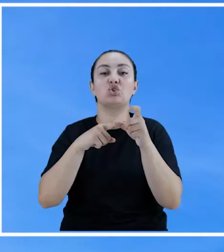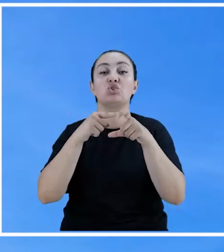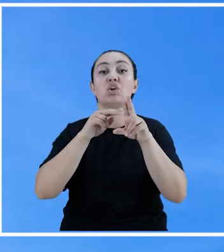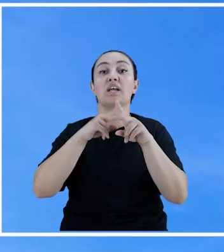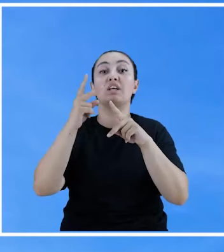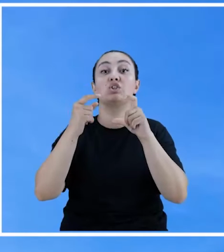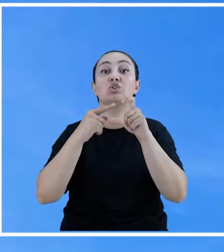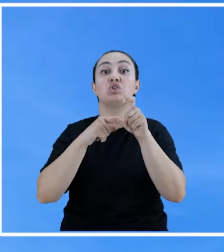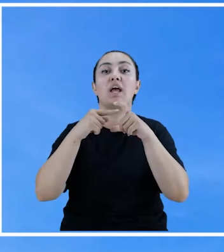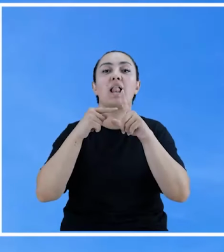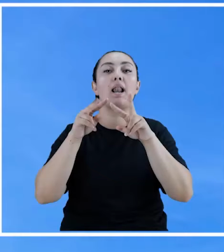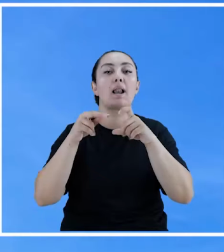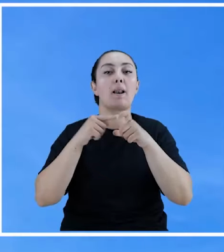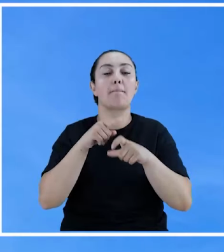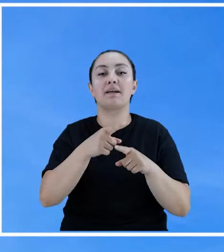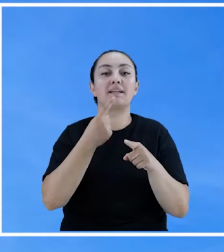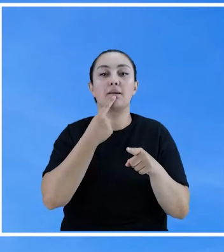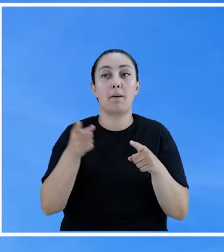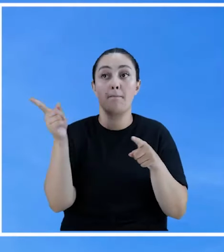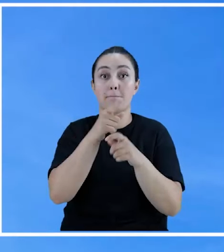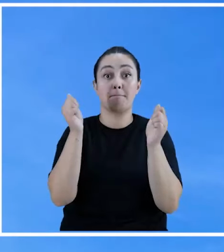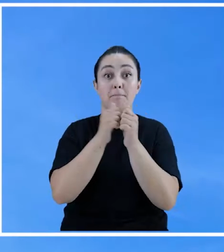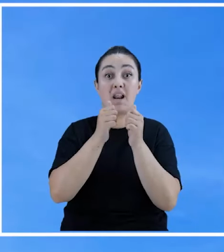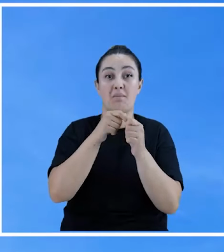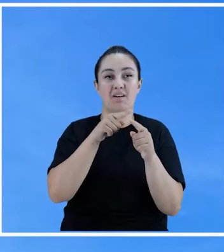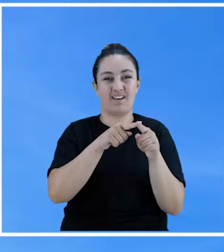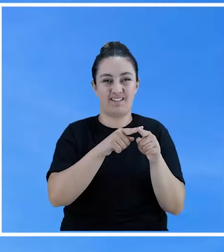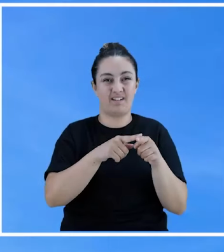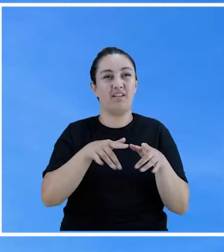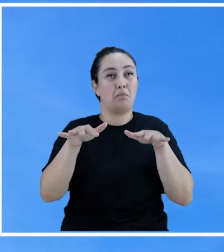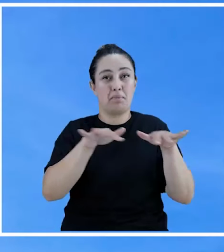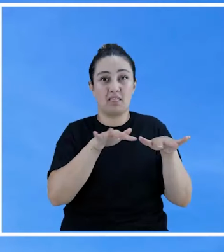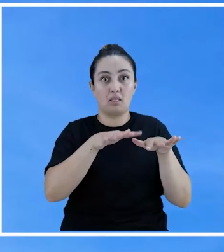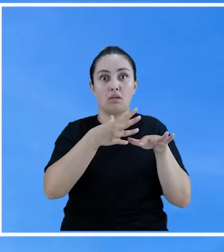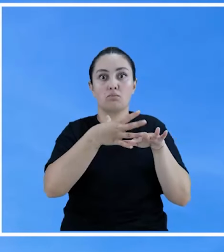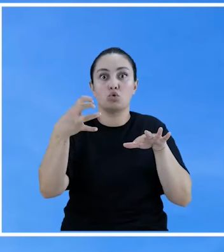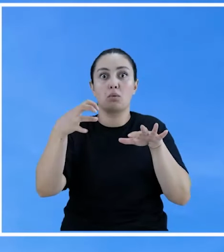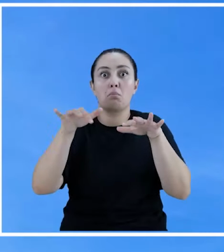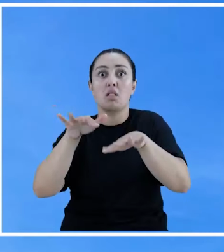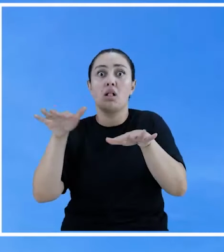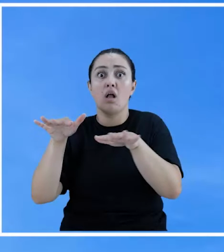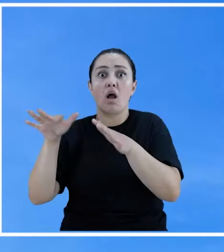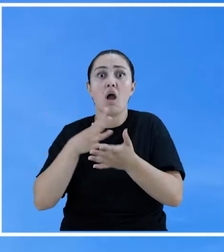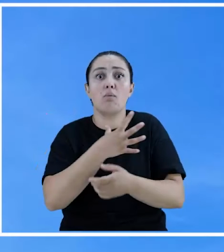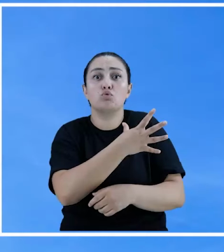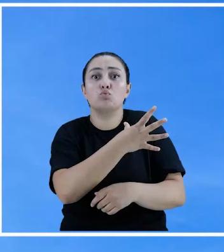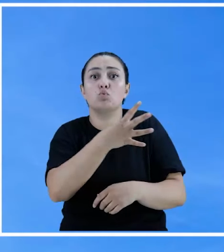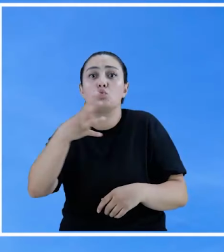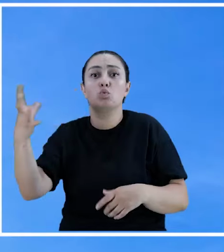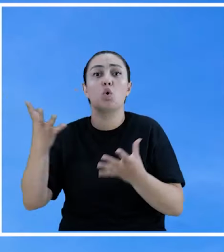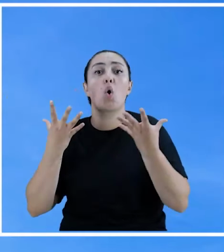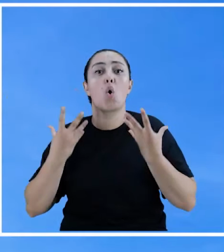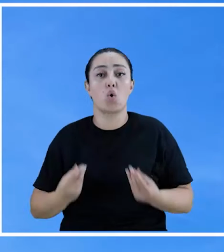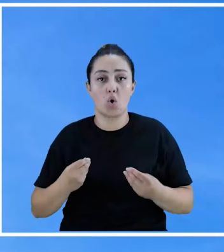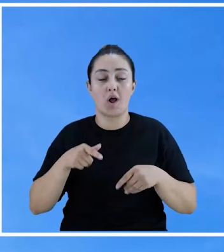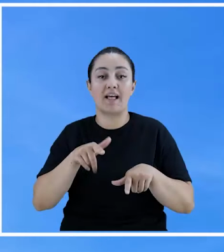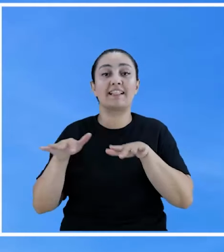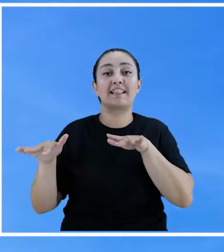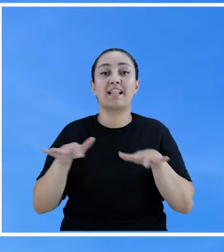etki yapıyor. Çekiçleme etkisiyle birbirlerine zarar vermeye başlıyorlar. Yani hem depremin etkisi